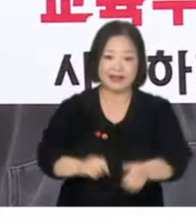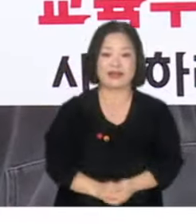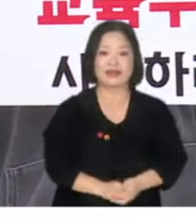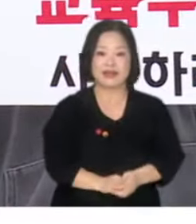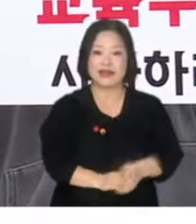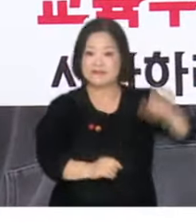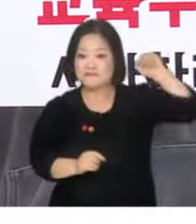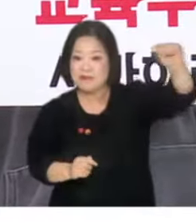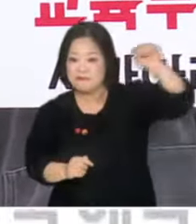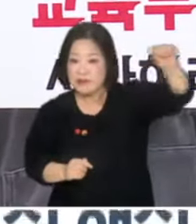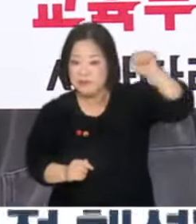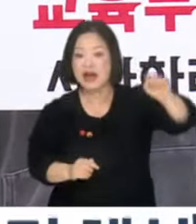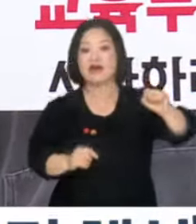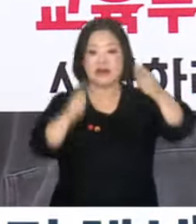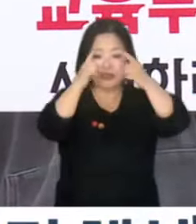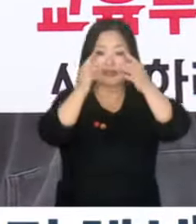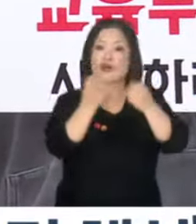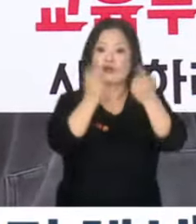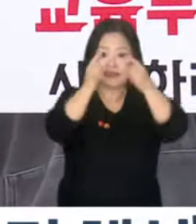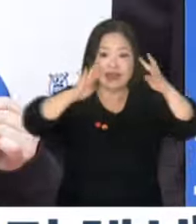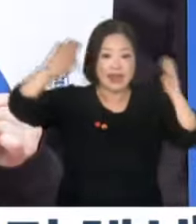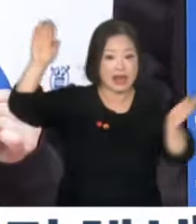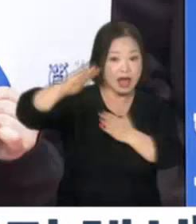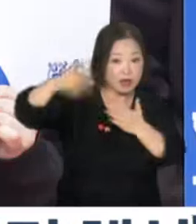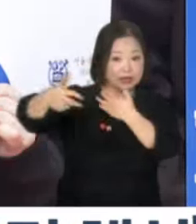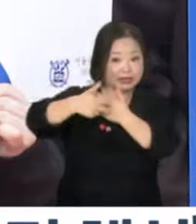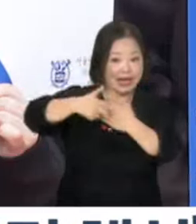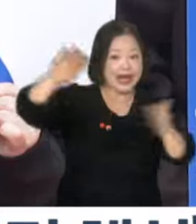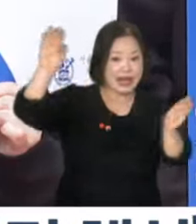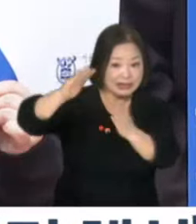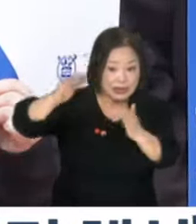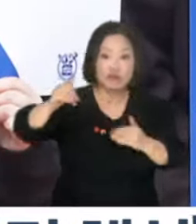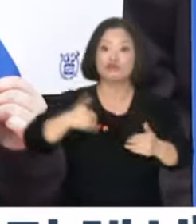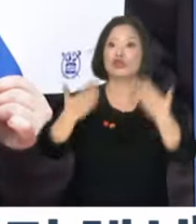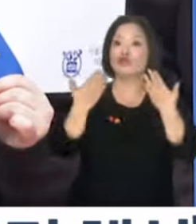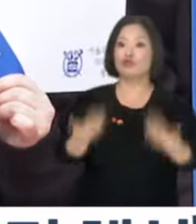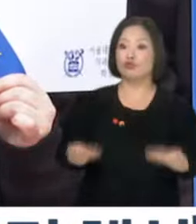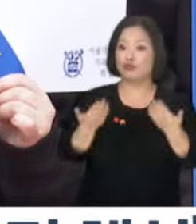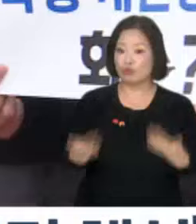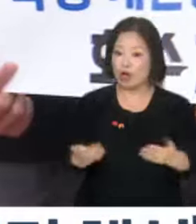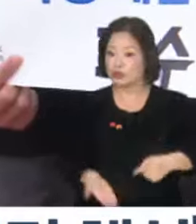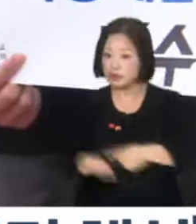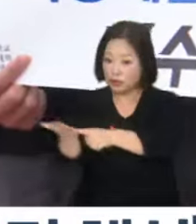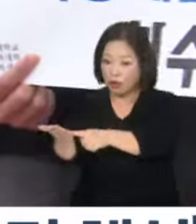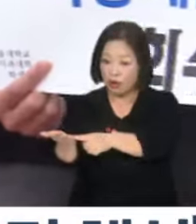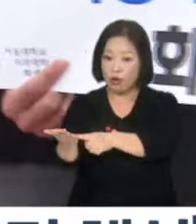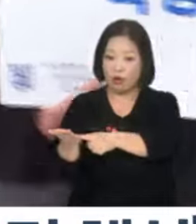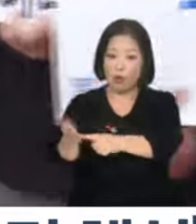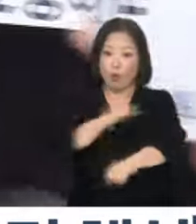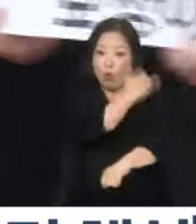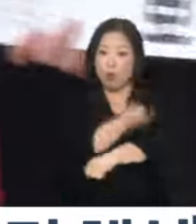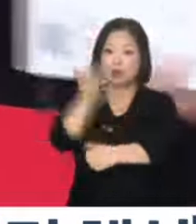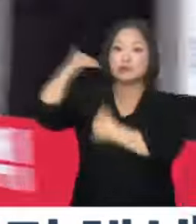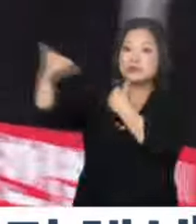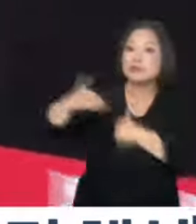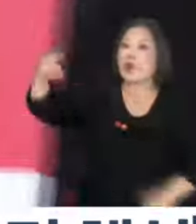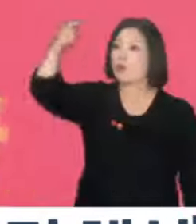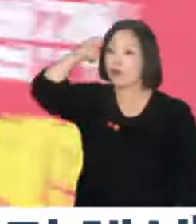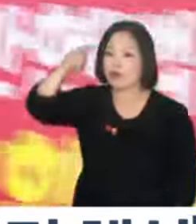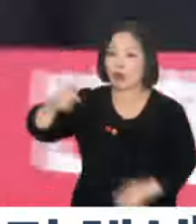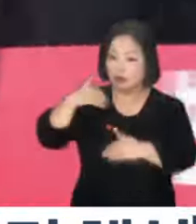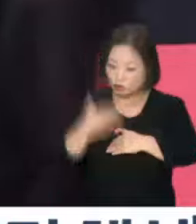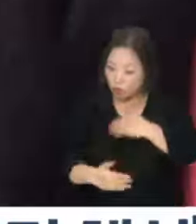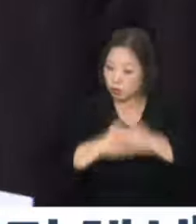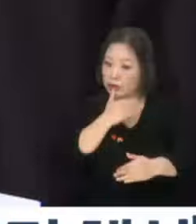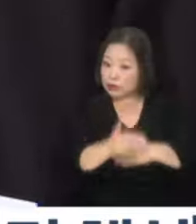집회에 나선 서울대 의대생들의 주장은 한마디로 교육부가 휴학을 선택할 학생들의 권리를 침해했다는 겁니다. 절차상